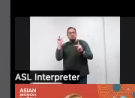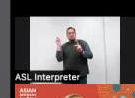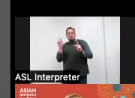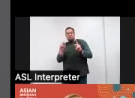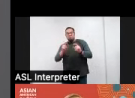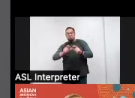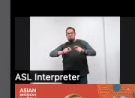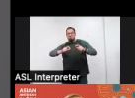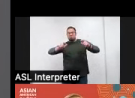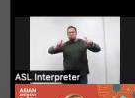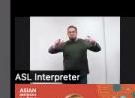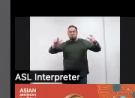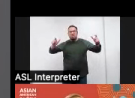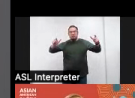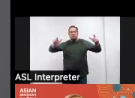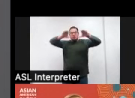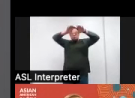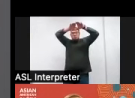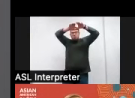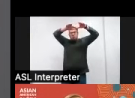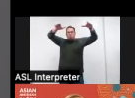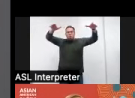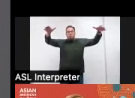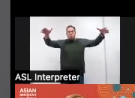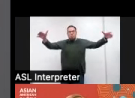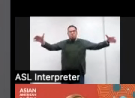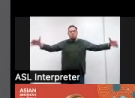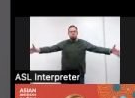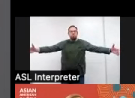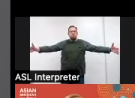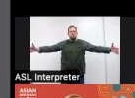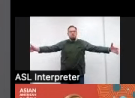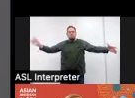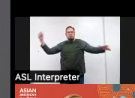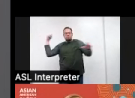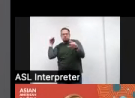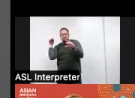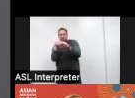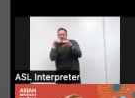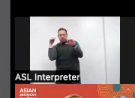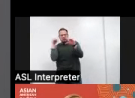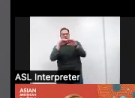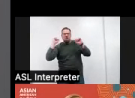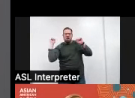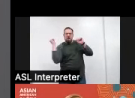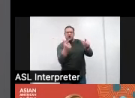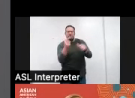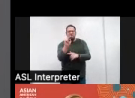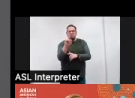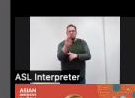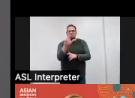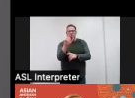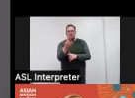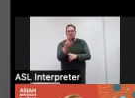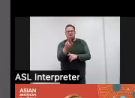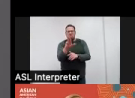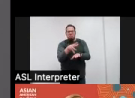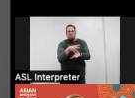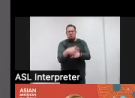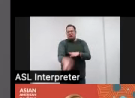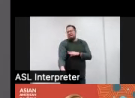الأتول التي تم استخدامها لفحص القنابل الذرية. وهذه النقاط السوداء الصغيرة هم الناس. هل تصدقون أن